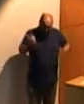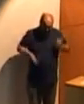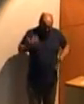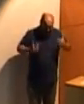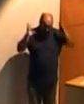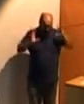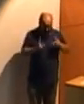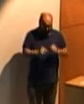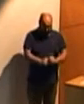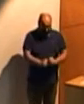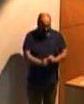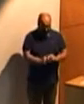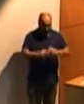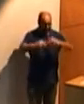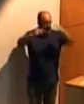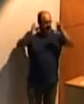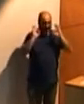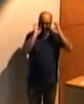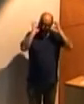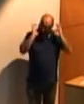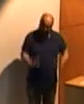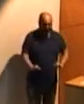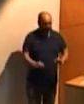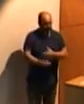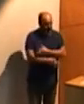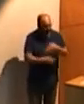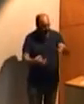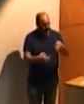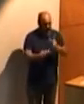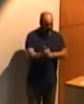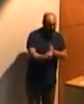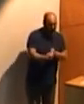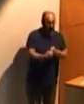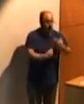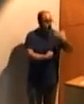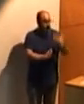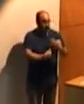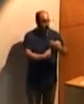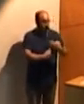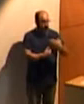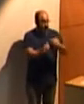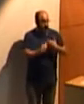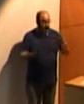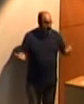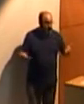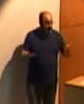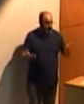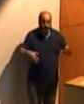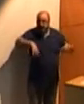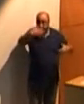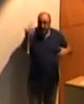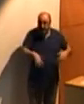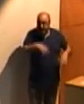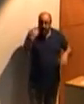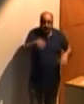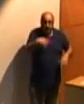lego possible de façon à ce que les lego soit ajustée adapté à une demande donné par exemple